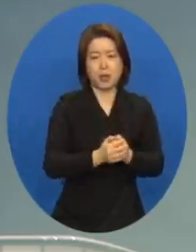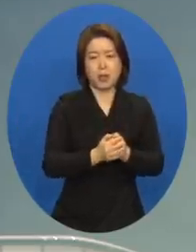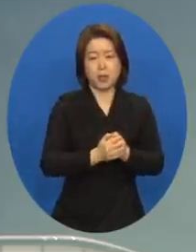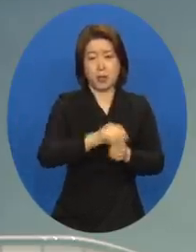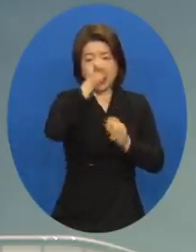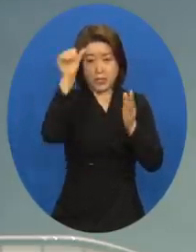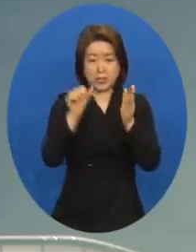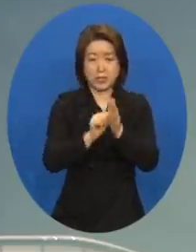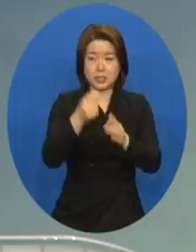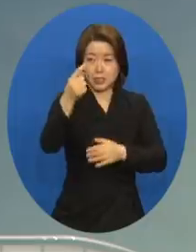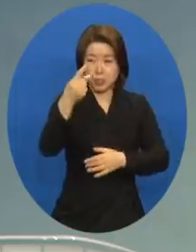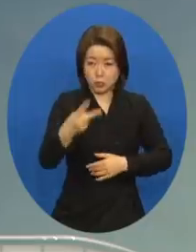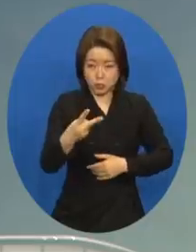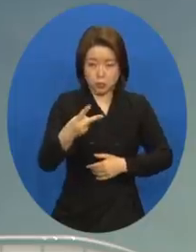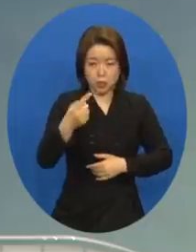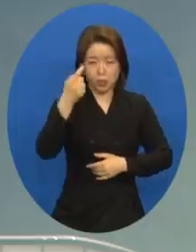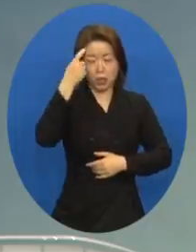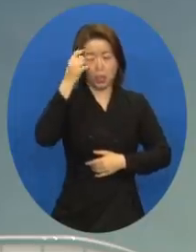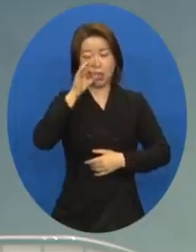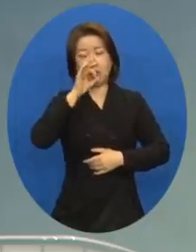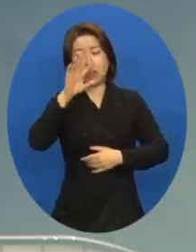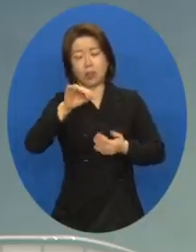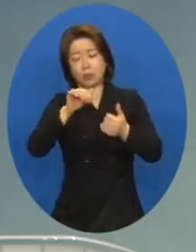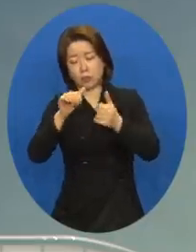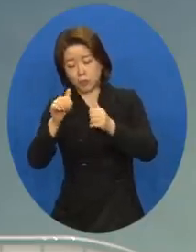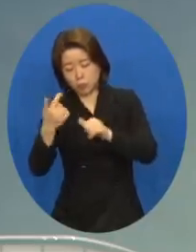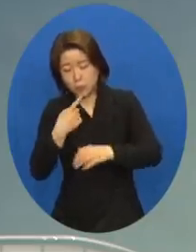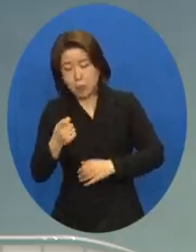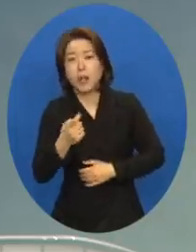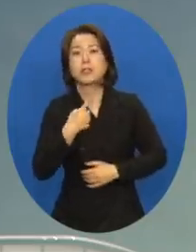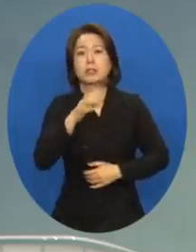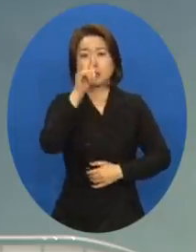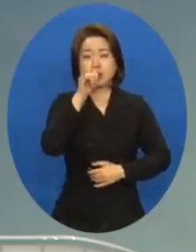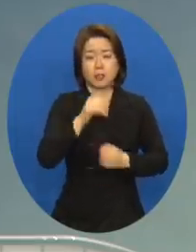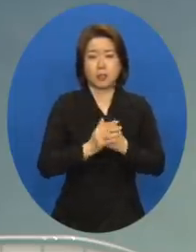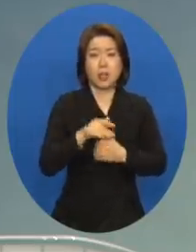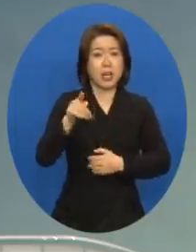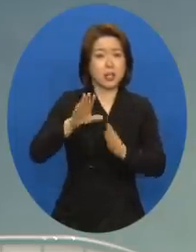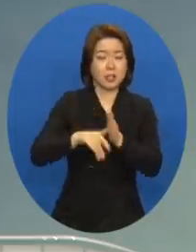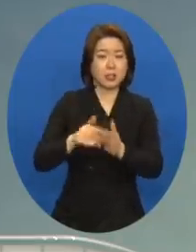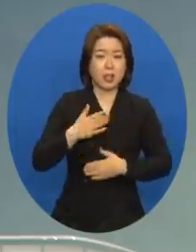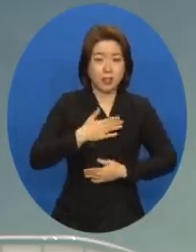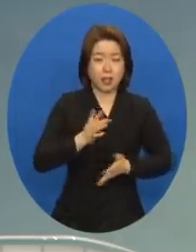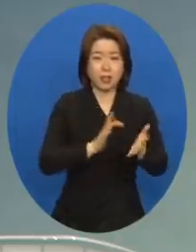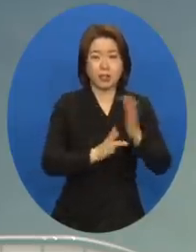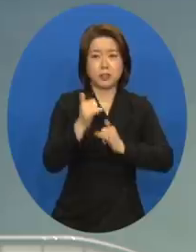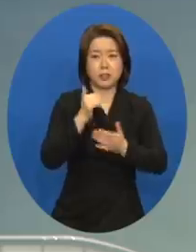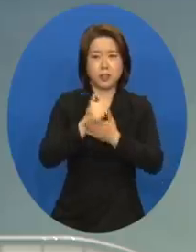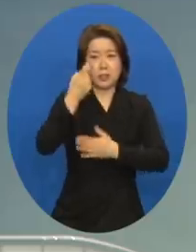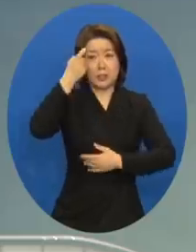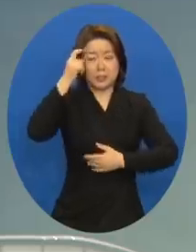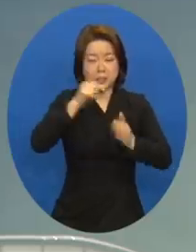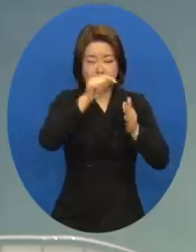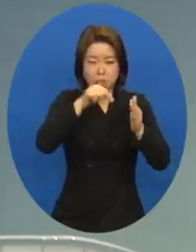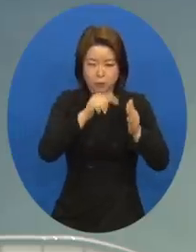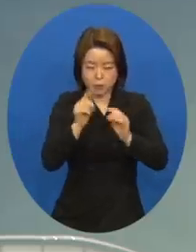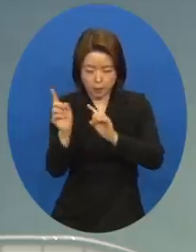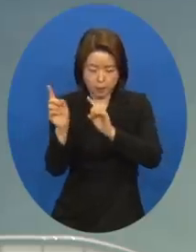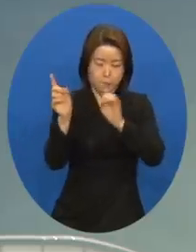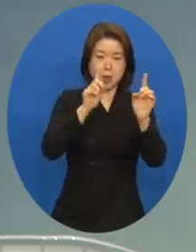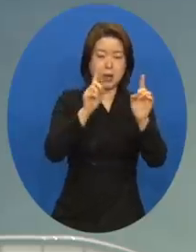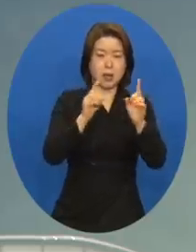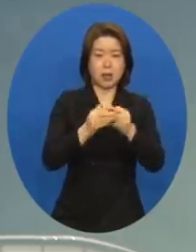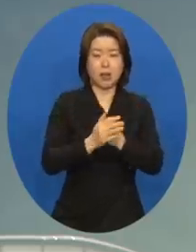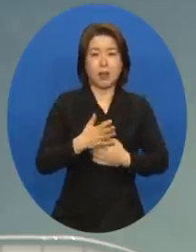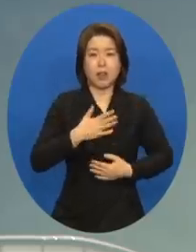번 의식이 죽었다 깨어난 경험이 있는데 그때도 나는 예수의 의식 속에 깨어났으며